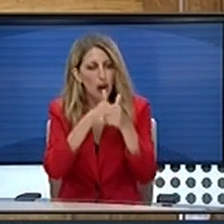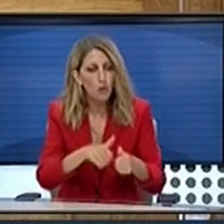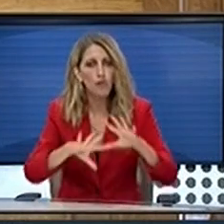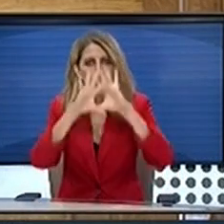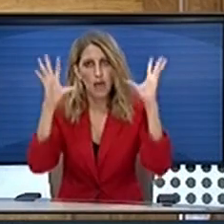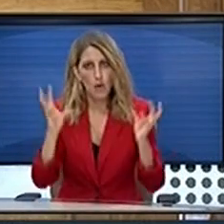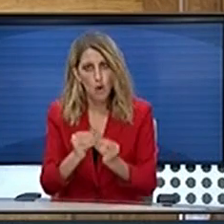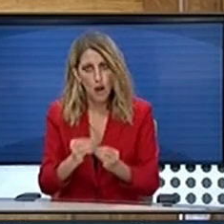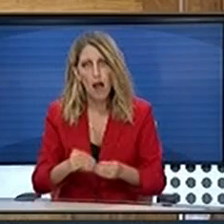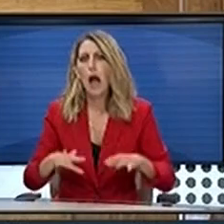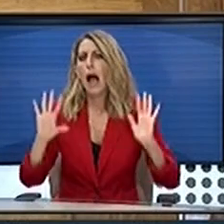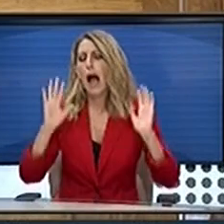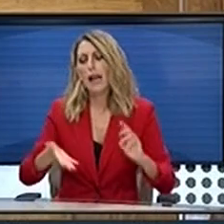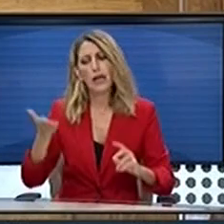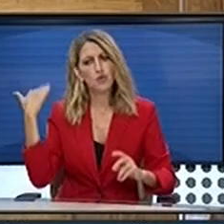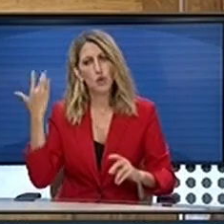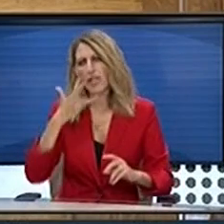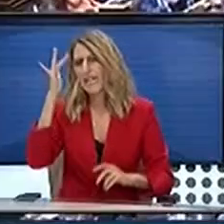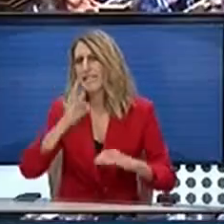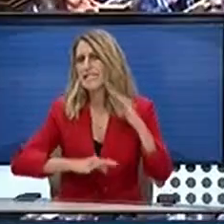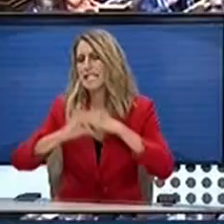τι ακριβώς εννοώ.